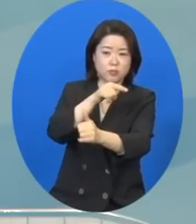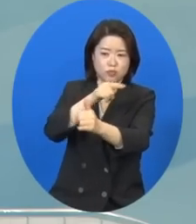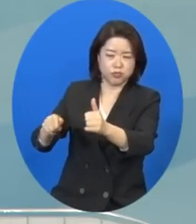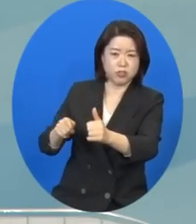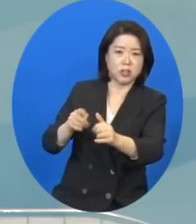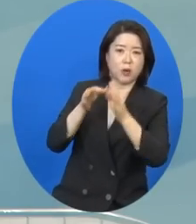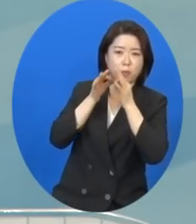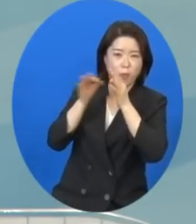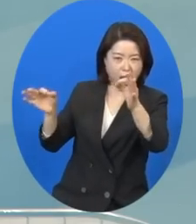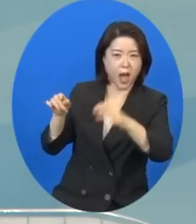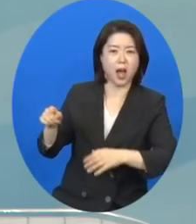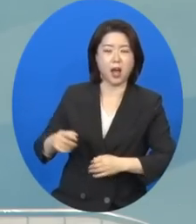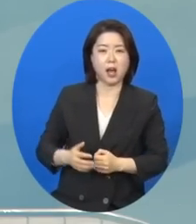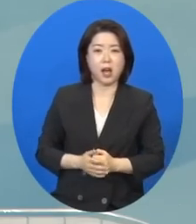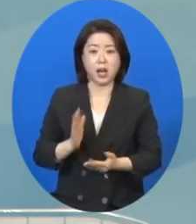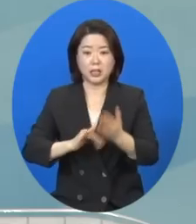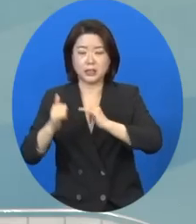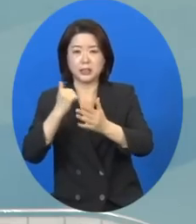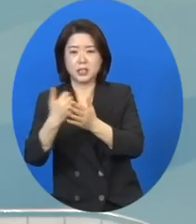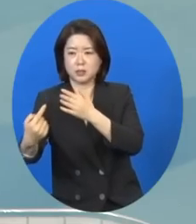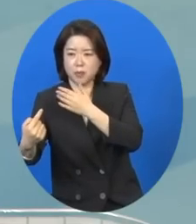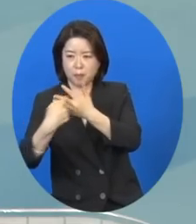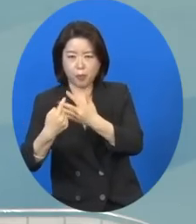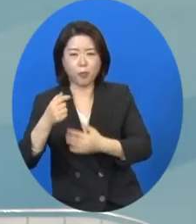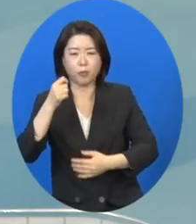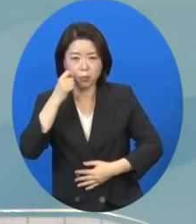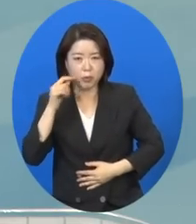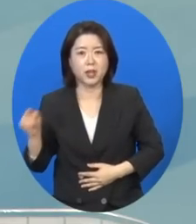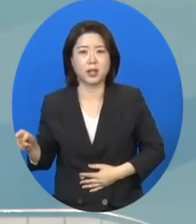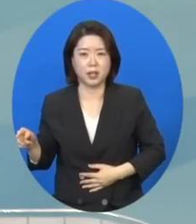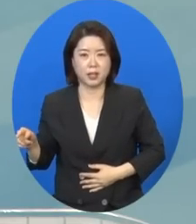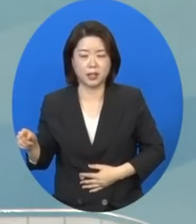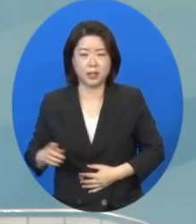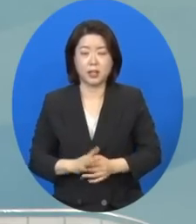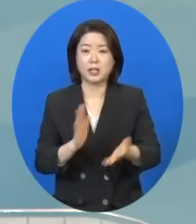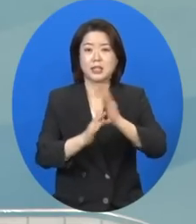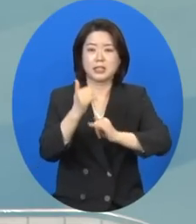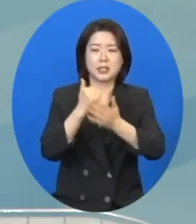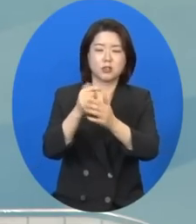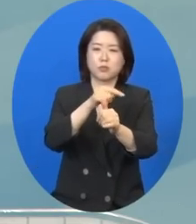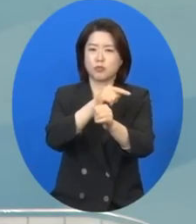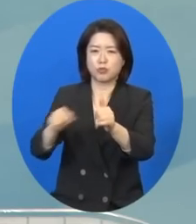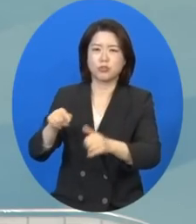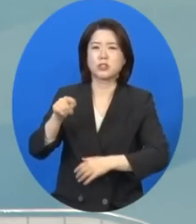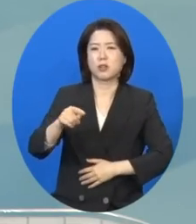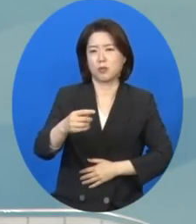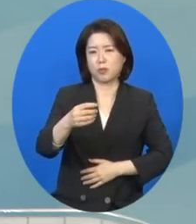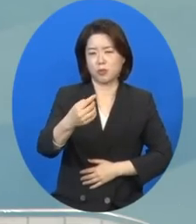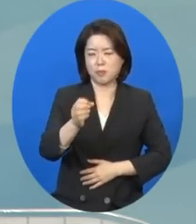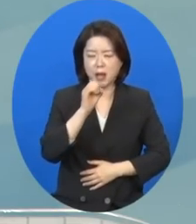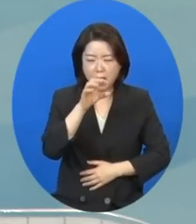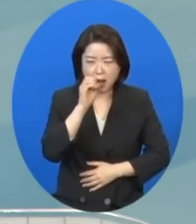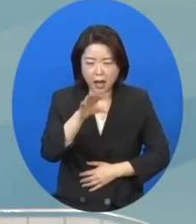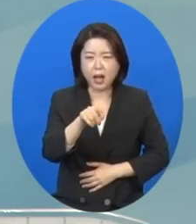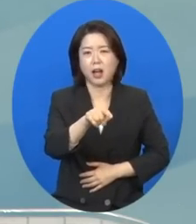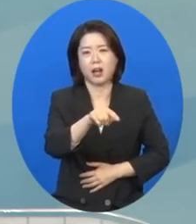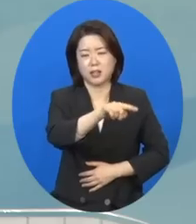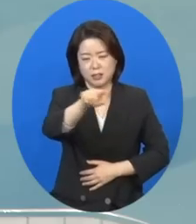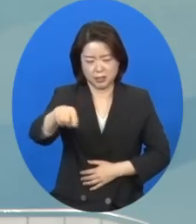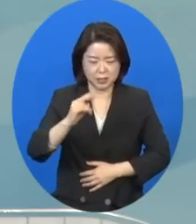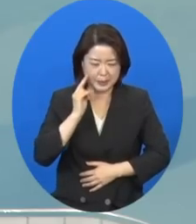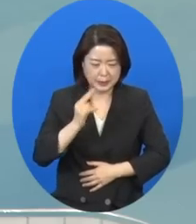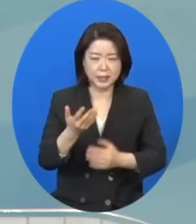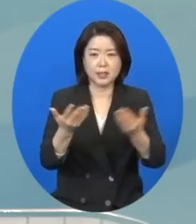외치고 있습니다 예수님을 전혀 알아보지 못할뿐만 아니라 예수님을 죽이라고 하는 끔찍한 일이 벌어지고 있는